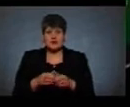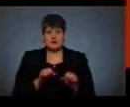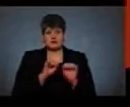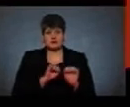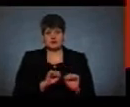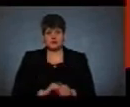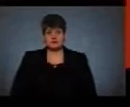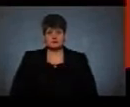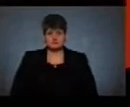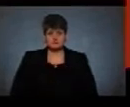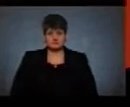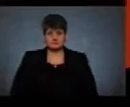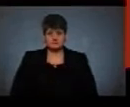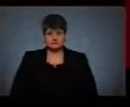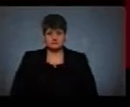захищена.